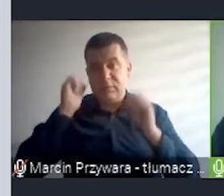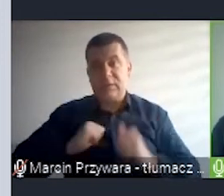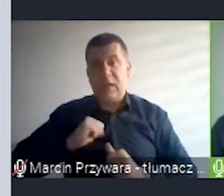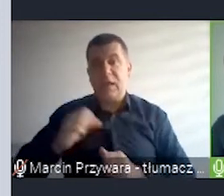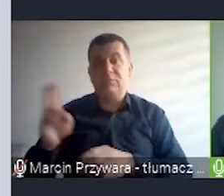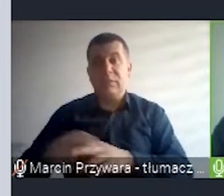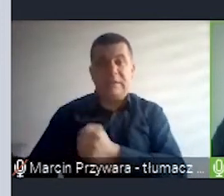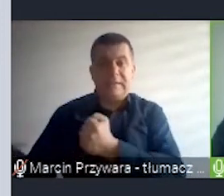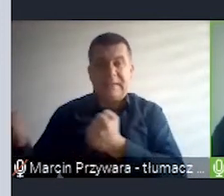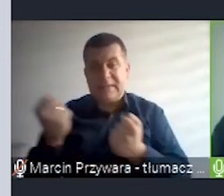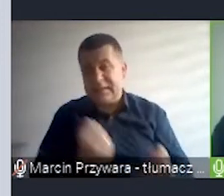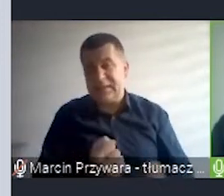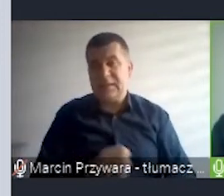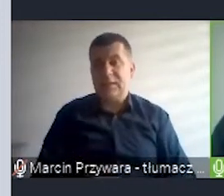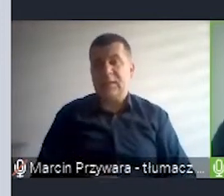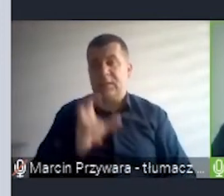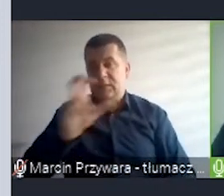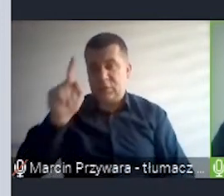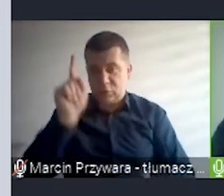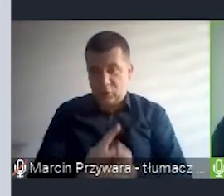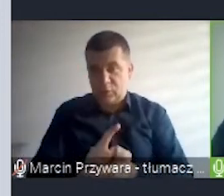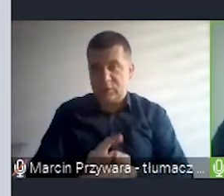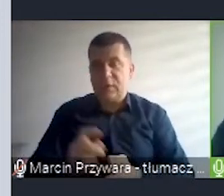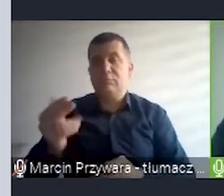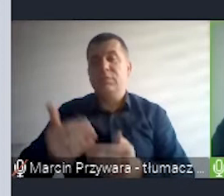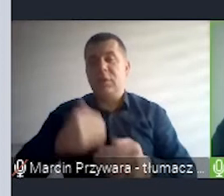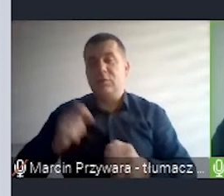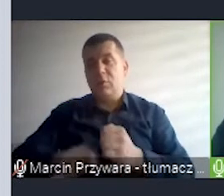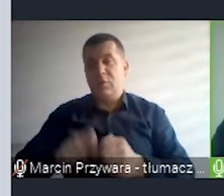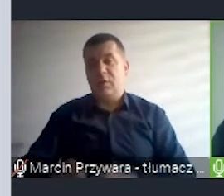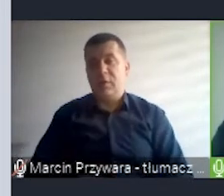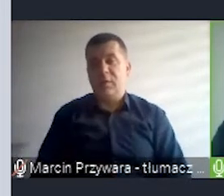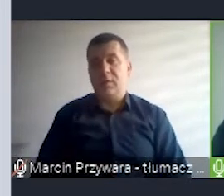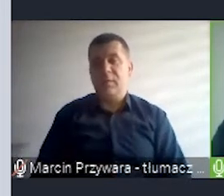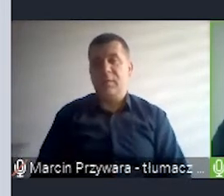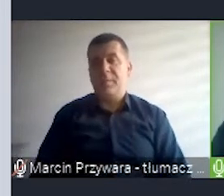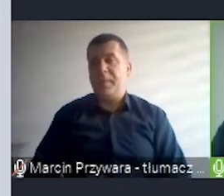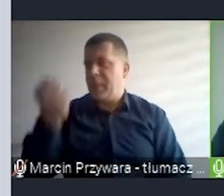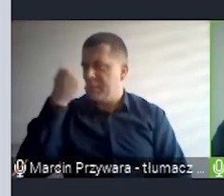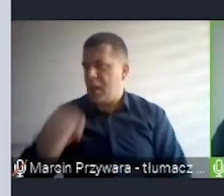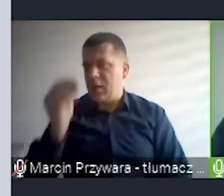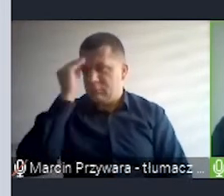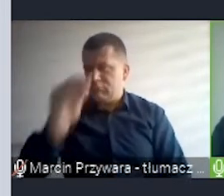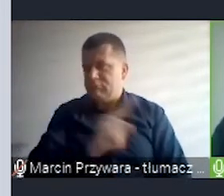sprzęt, czy zdąży dostarczyć, zanim przyjdzie kontrola. Więc bardzo